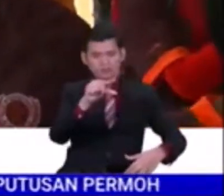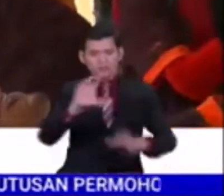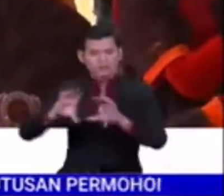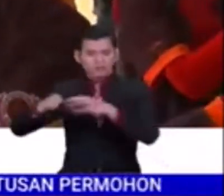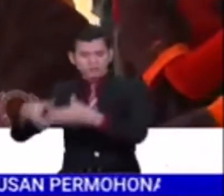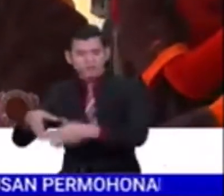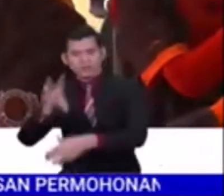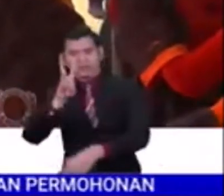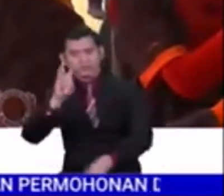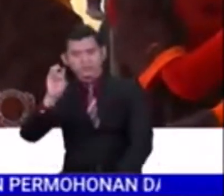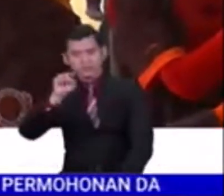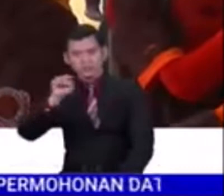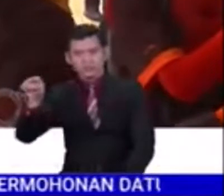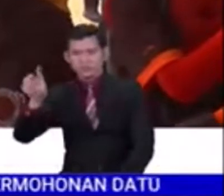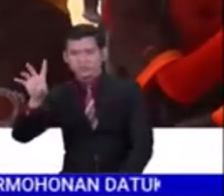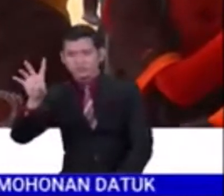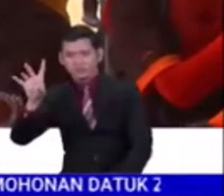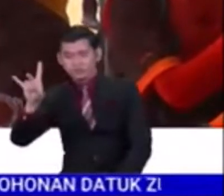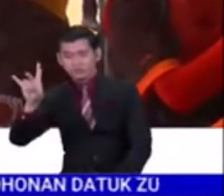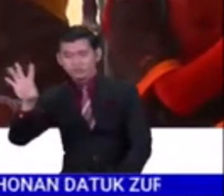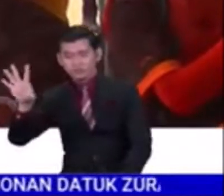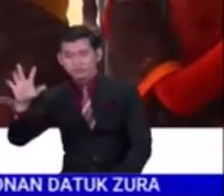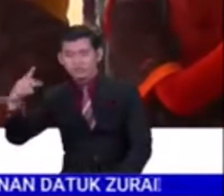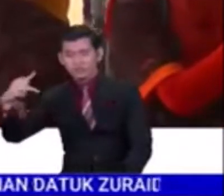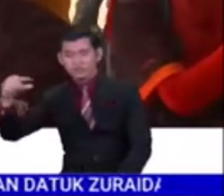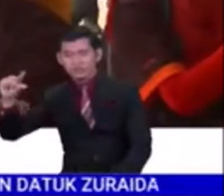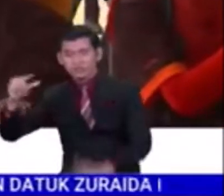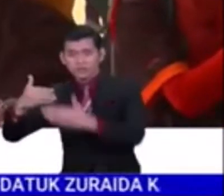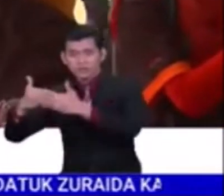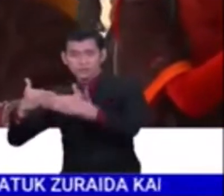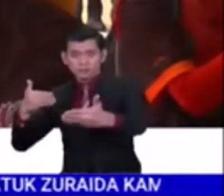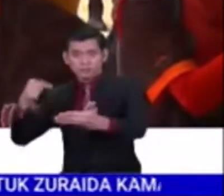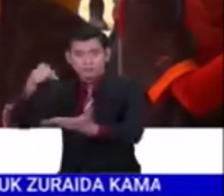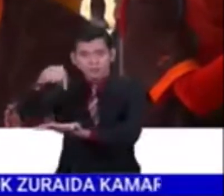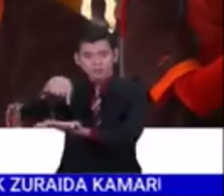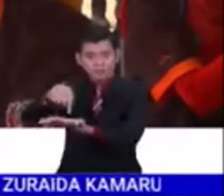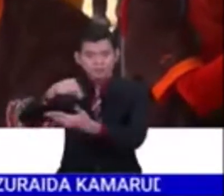f70 hingga 75 kg sebelum ini